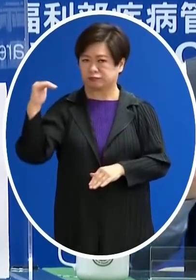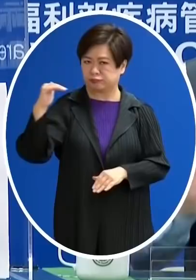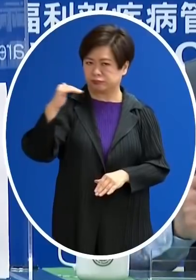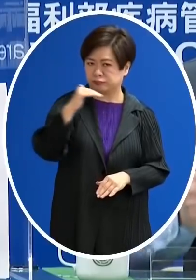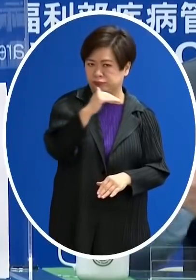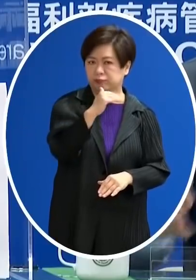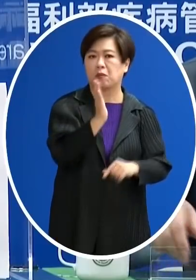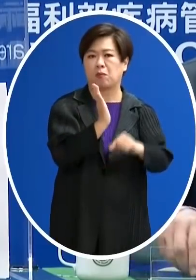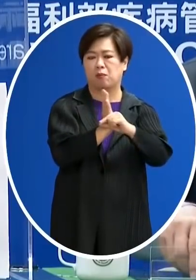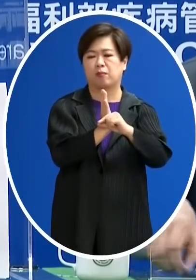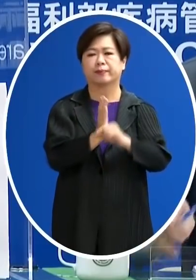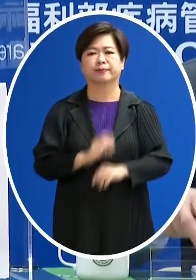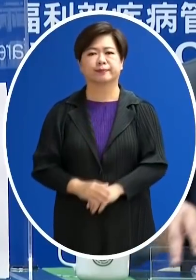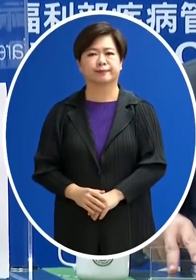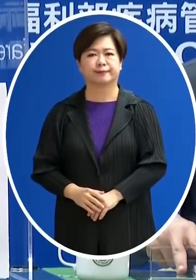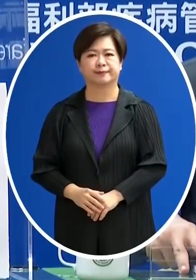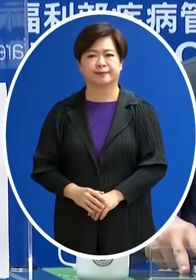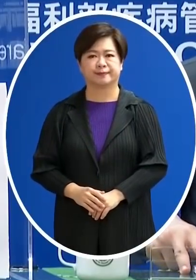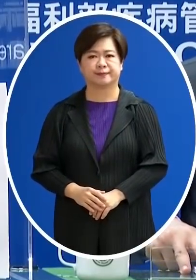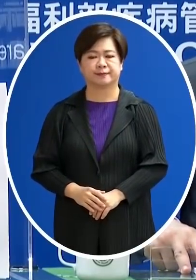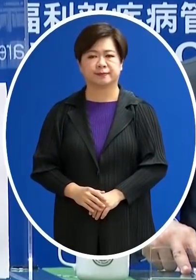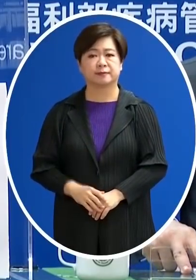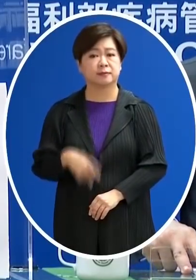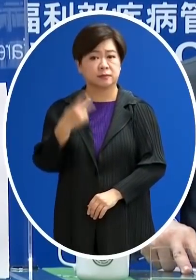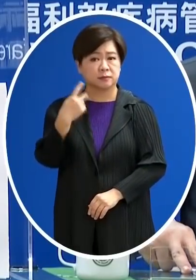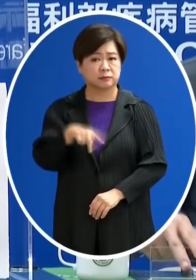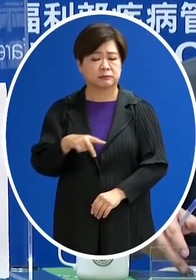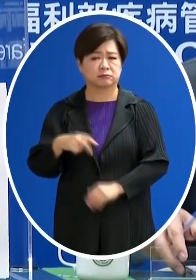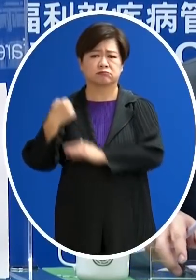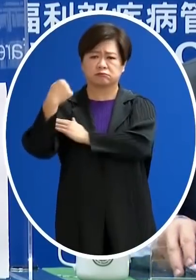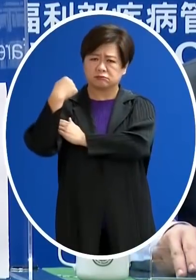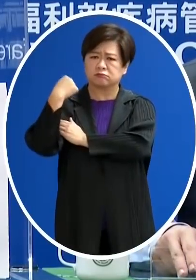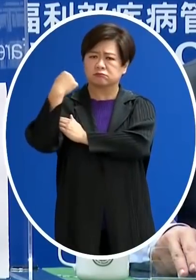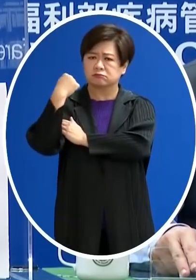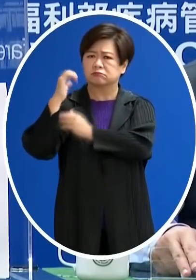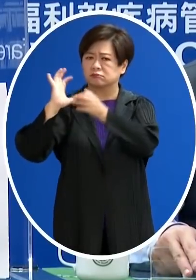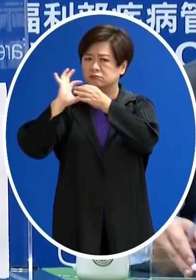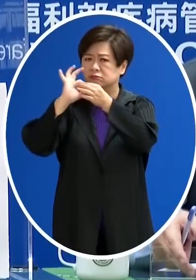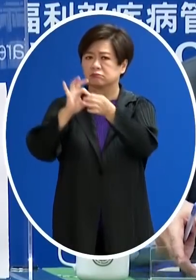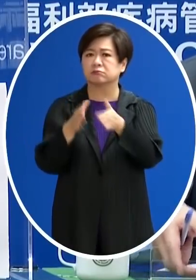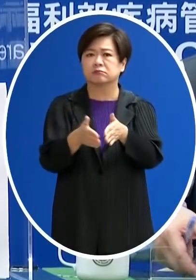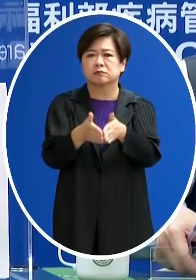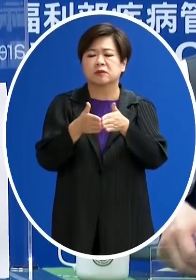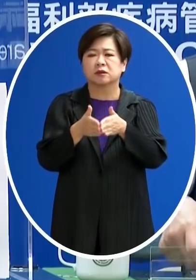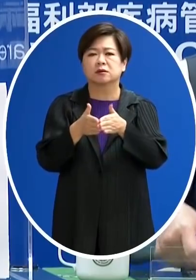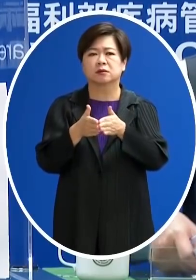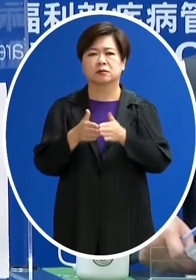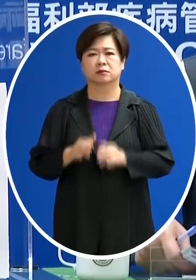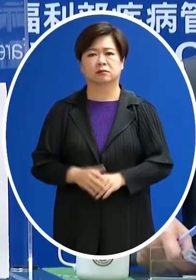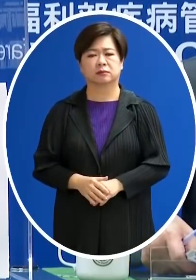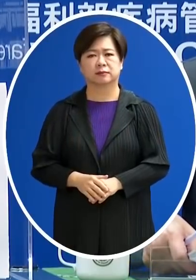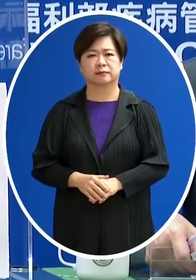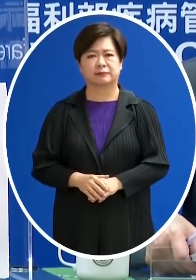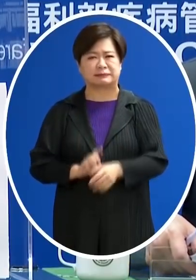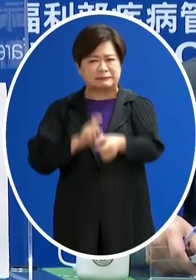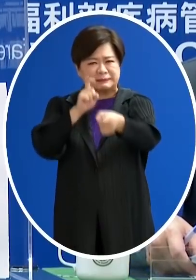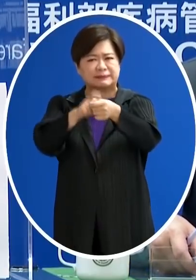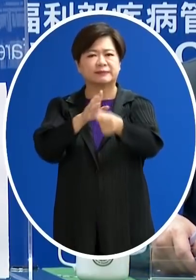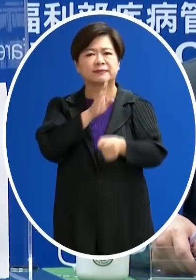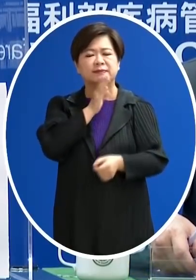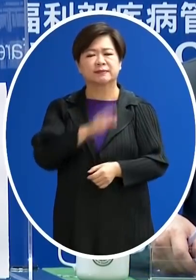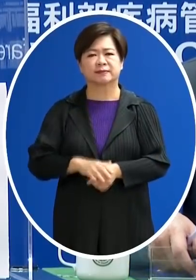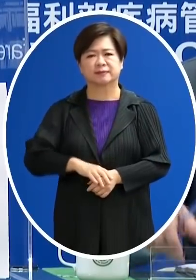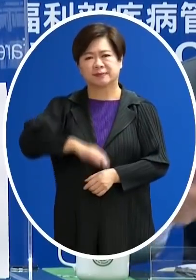下。那不过哦，还是要持续的更努力哈，去更努力的去好看能不能把这个病例能